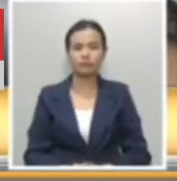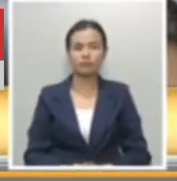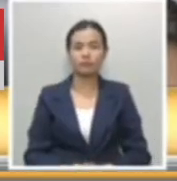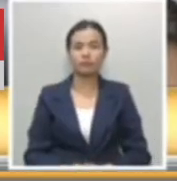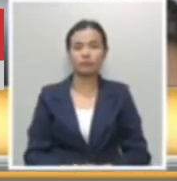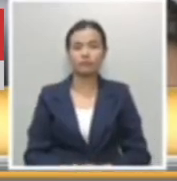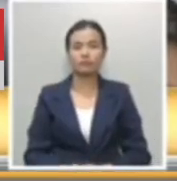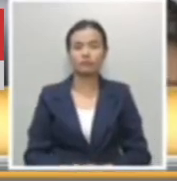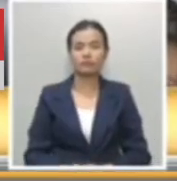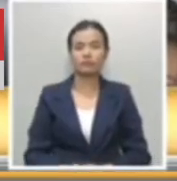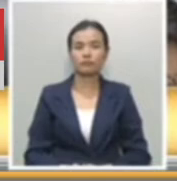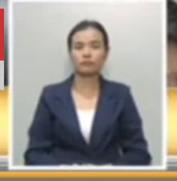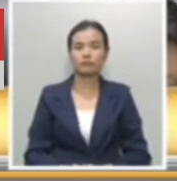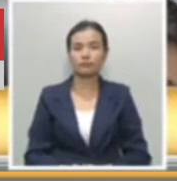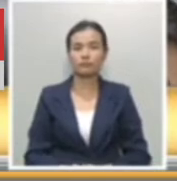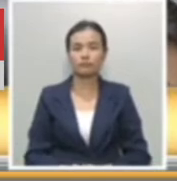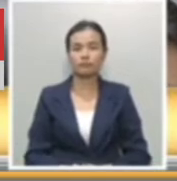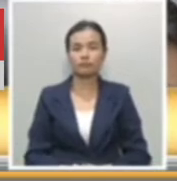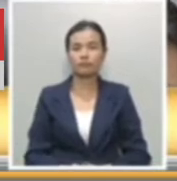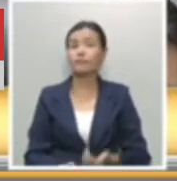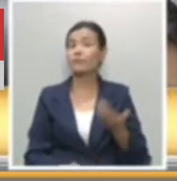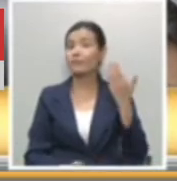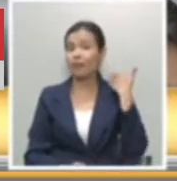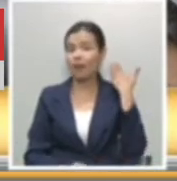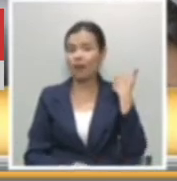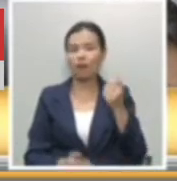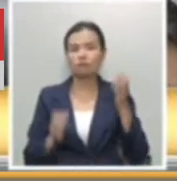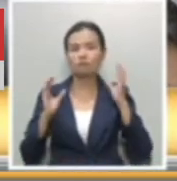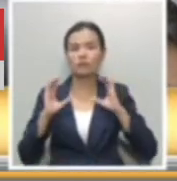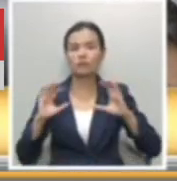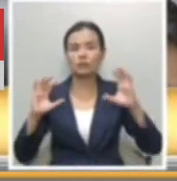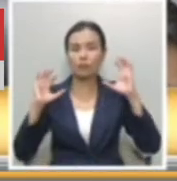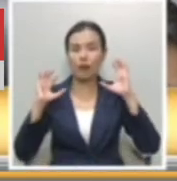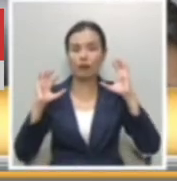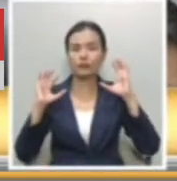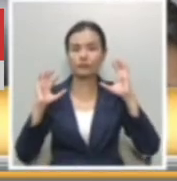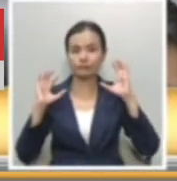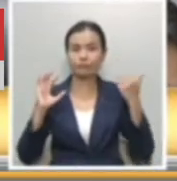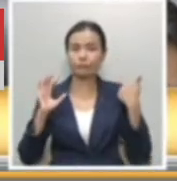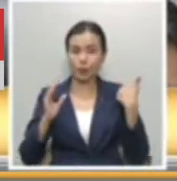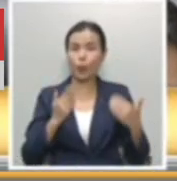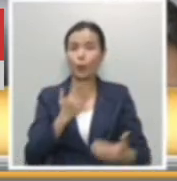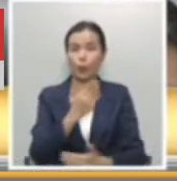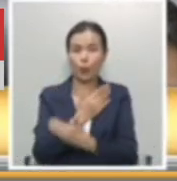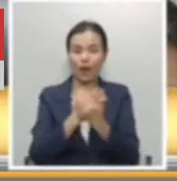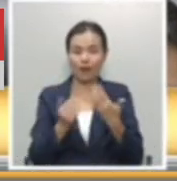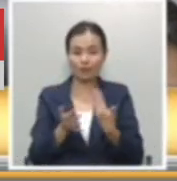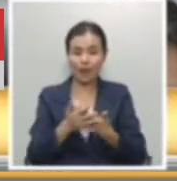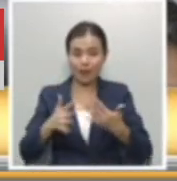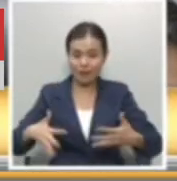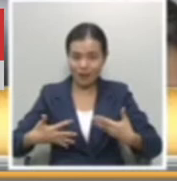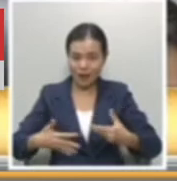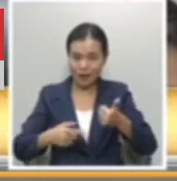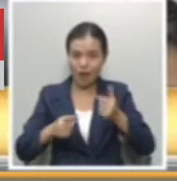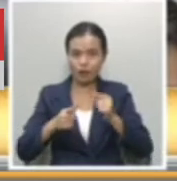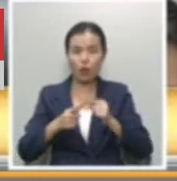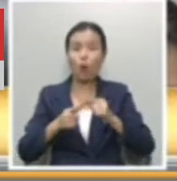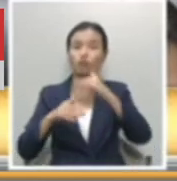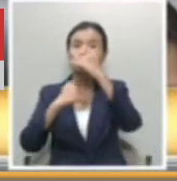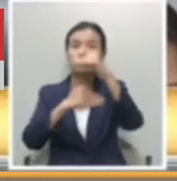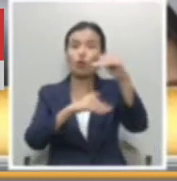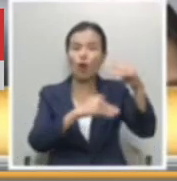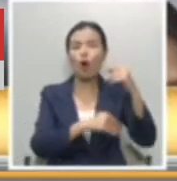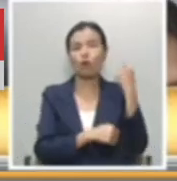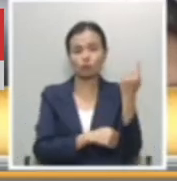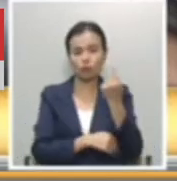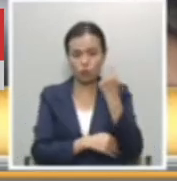ท่านประธานครับก่อนหน้านี้นะครับรัฐบาลยังมีโอกาสหารายได้นะครับจากภาคส่งออกและการท่